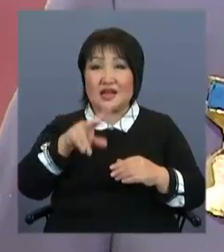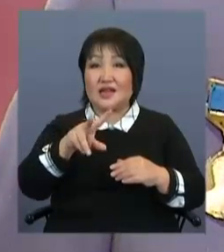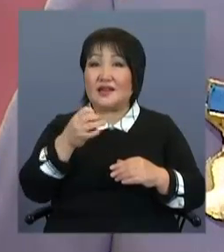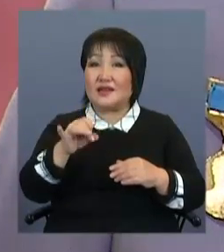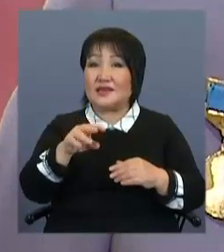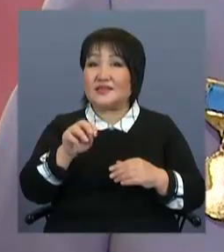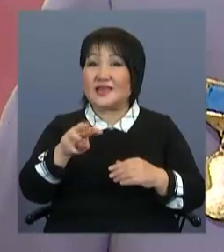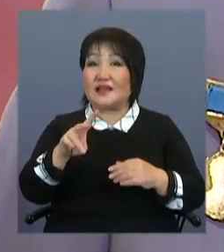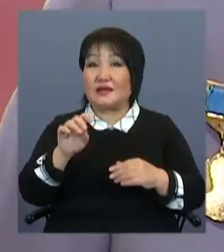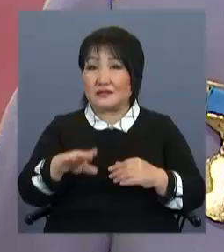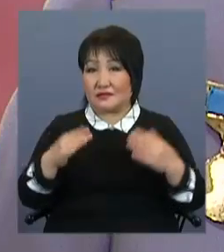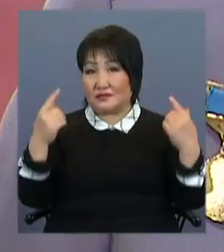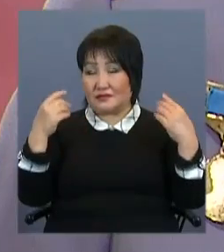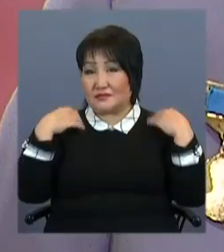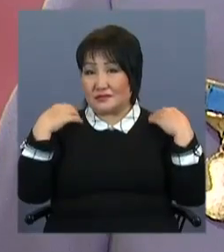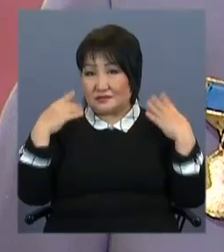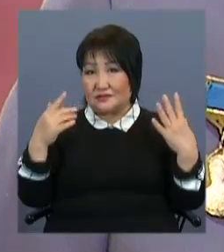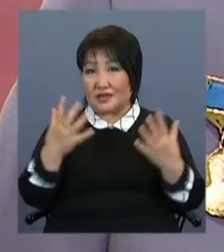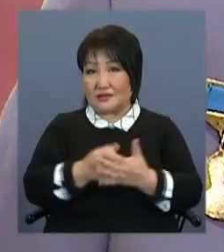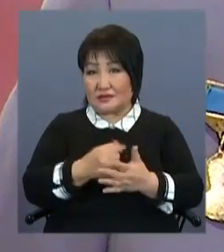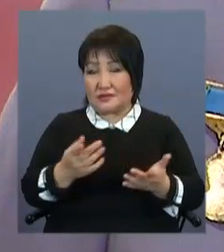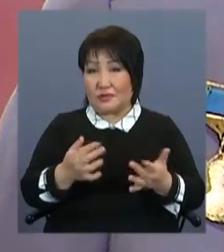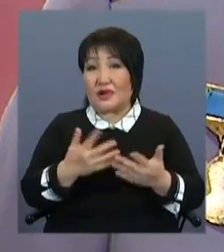келеді жаңағы әлгі кадетский корпус бітіргендер?